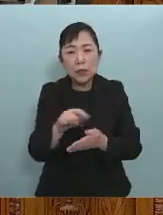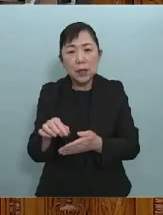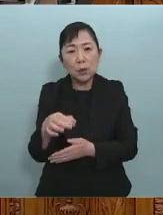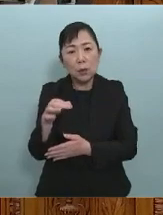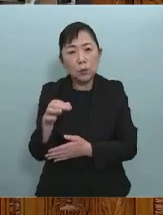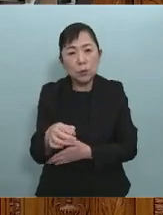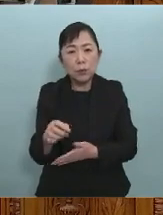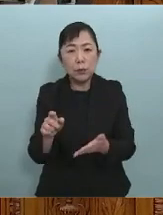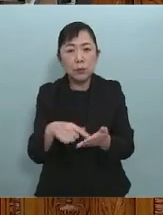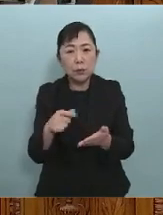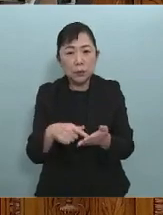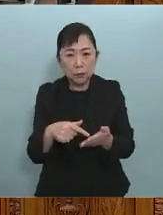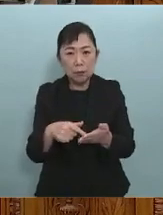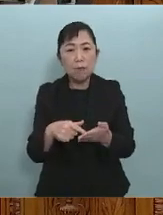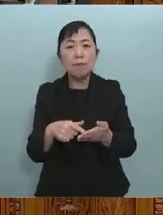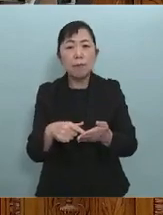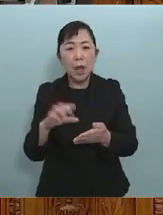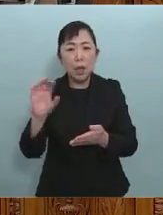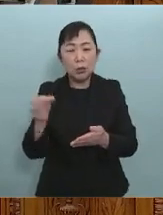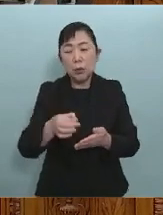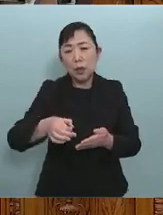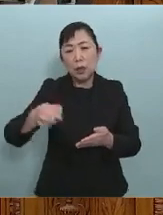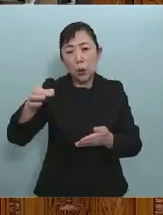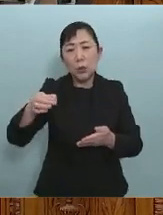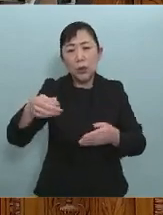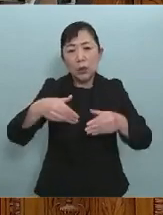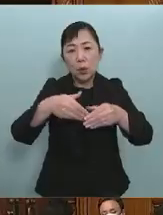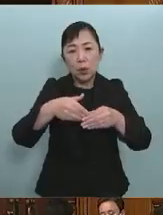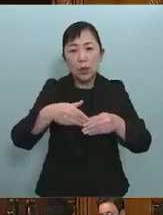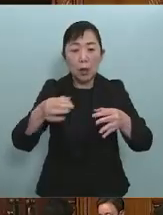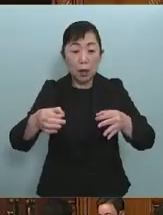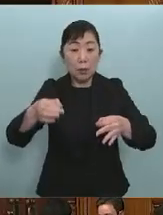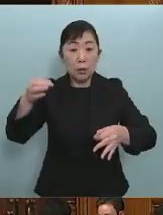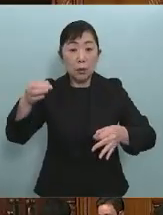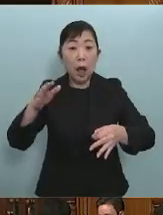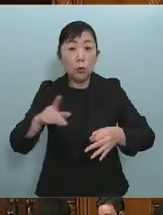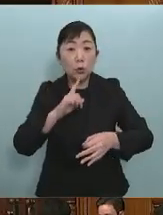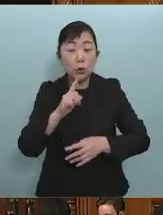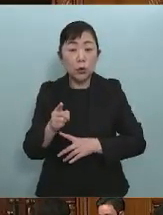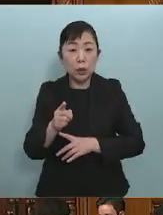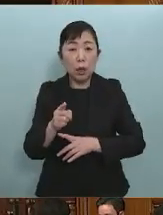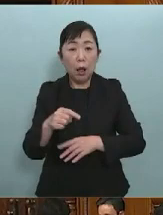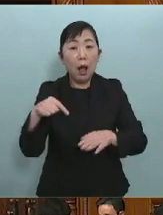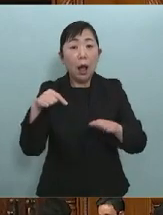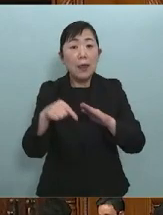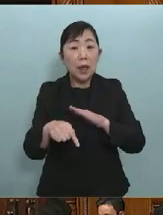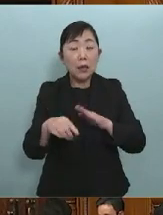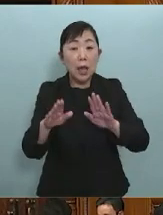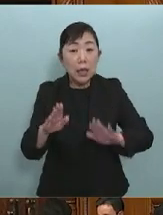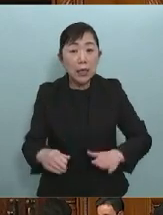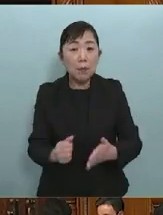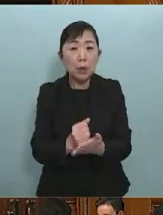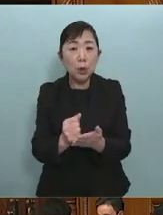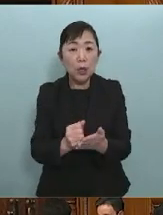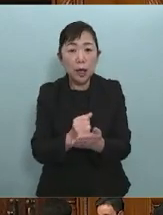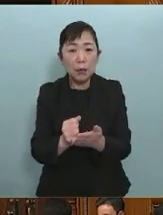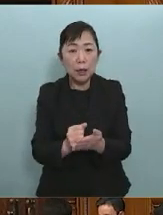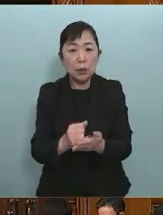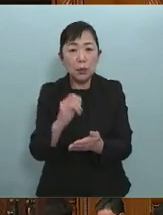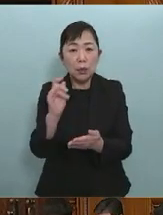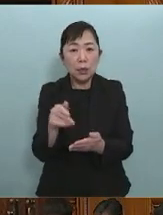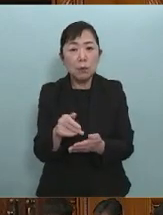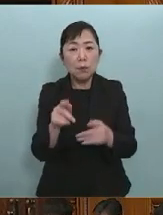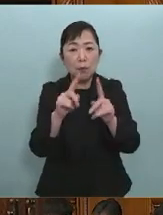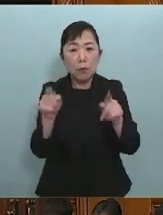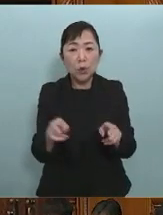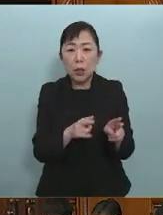物価上昇に追いついていませんと述べてらっしゃいます岸田総理はなぜこのタイミングで陰謀止制度を行う